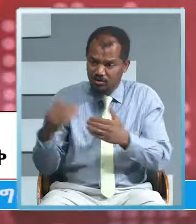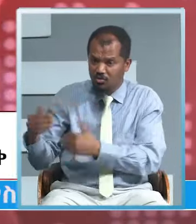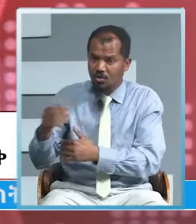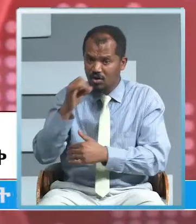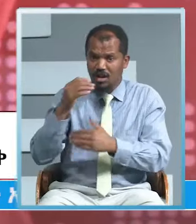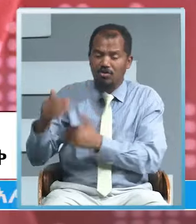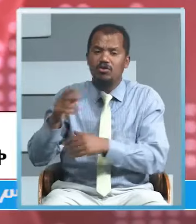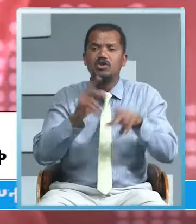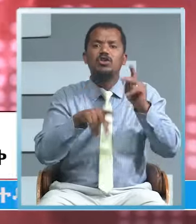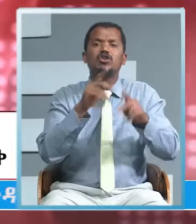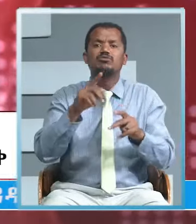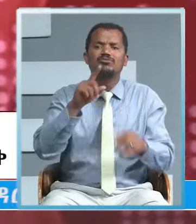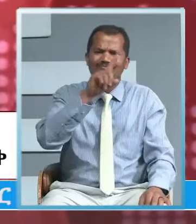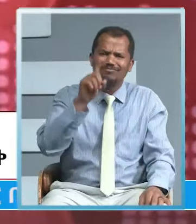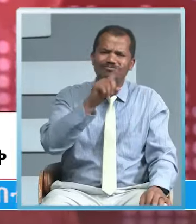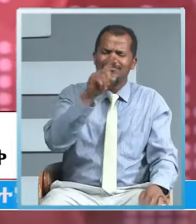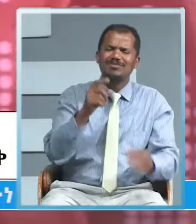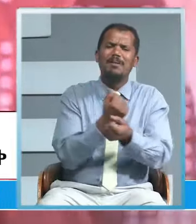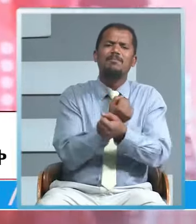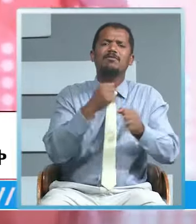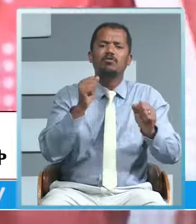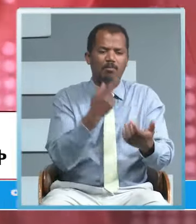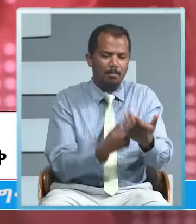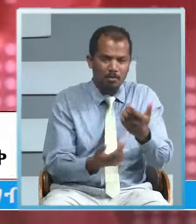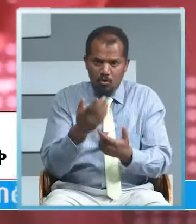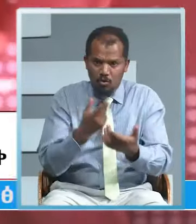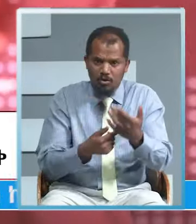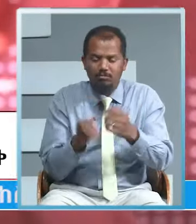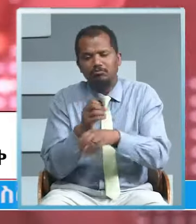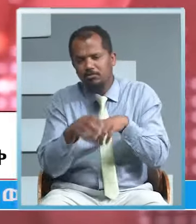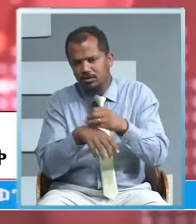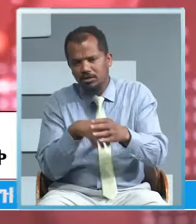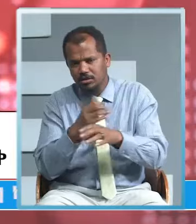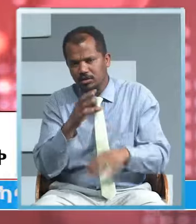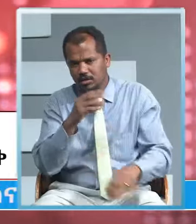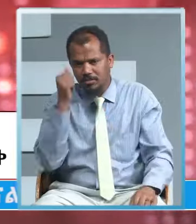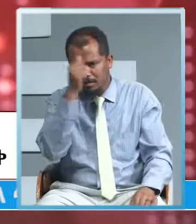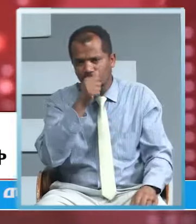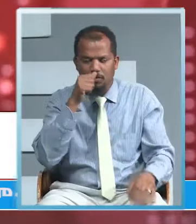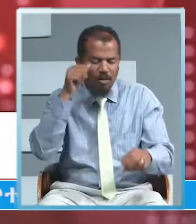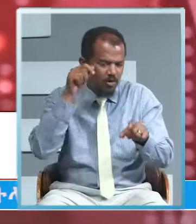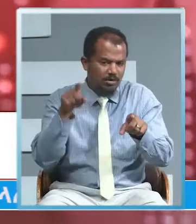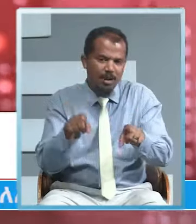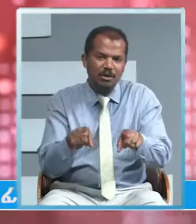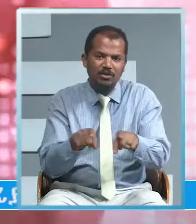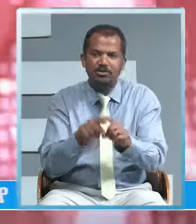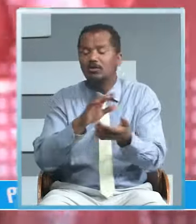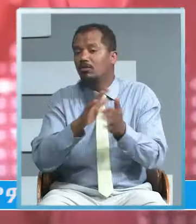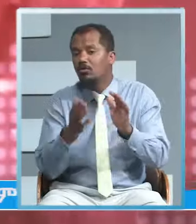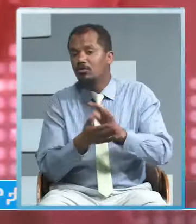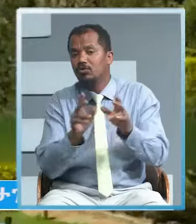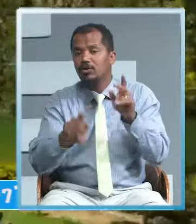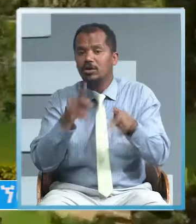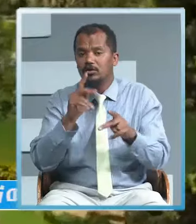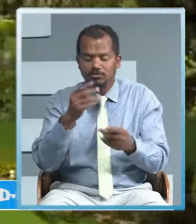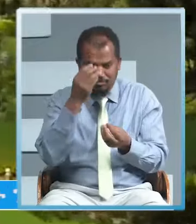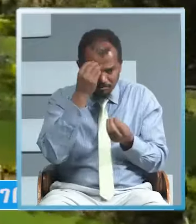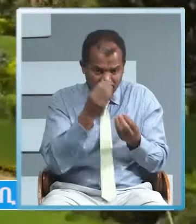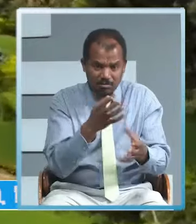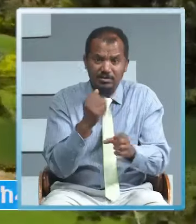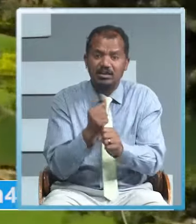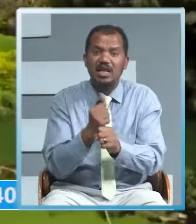ጎን ለጎን ህዝቡ ያነሳቸው ጥያቄዎች የሚፈቱት በውይይት በምክክርና በኢትዮጵያ ወንድማማችነት መሆኑን ለህዝቡ